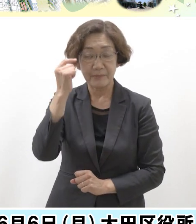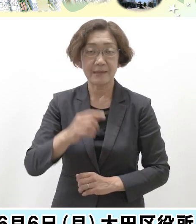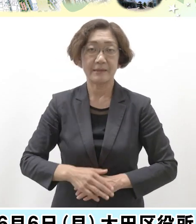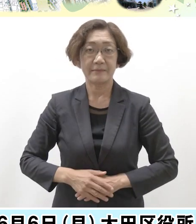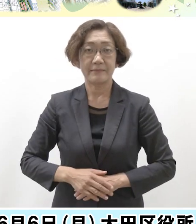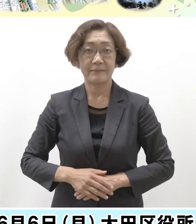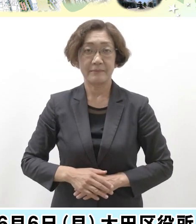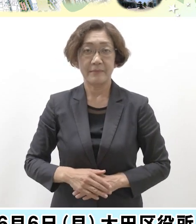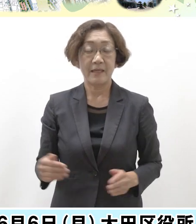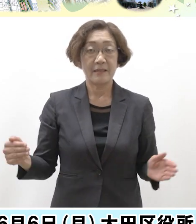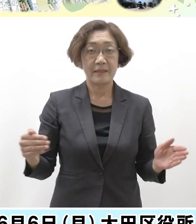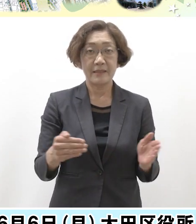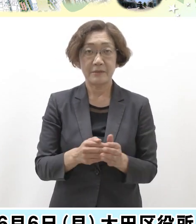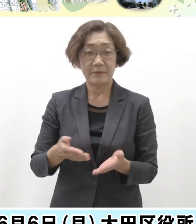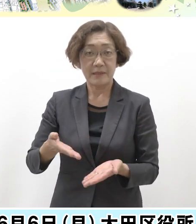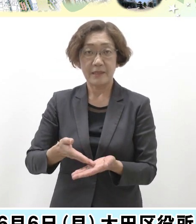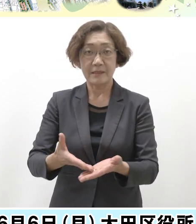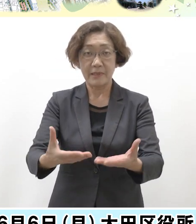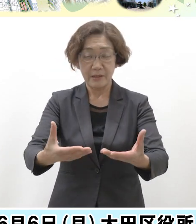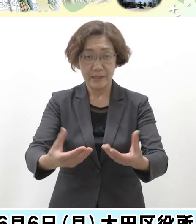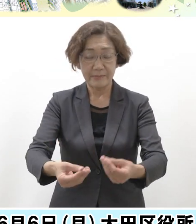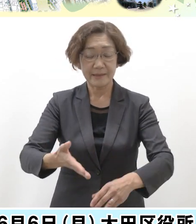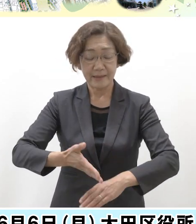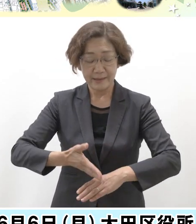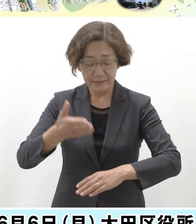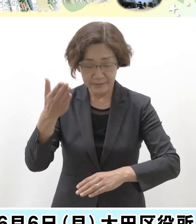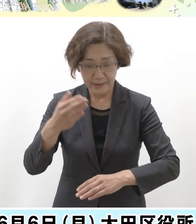説明を終わります。ありがとうございました。